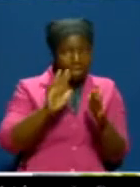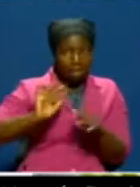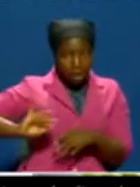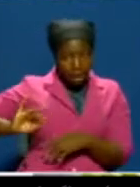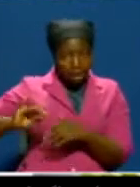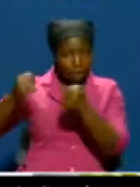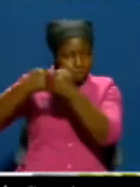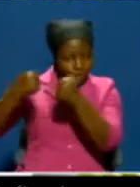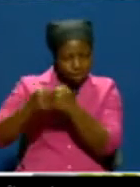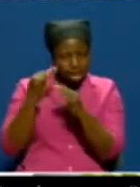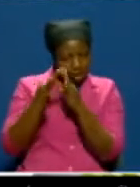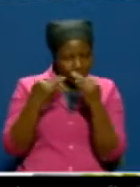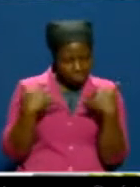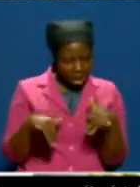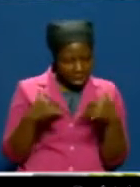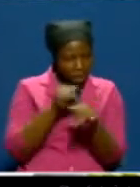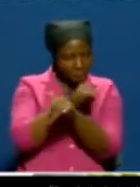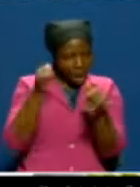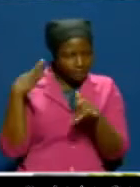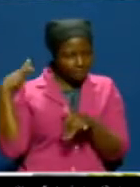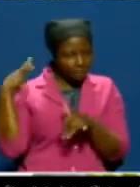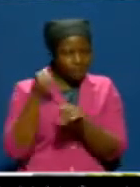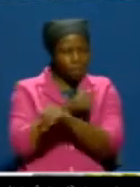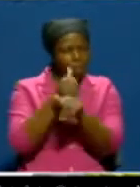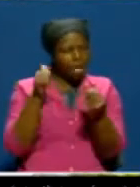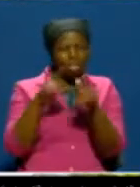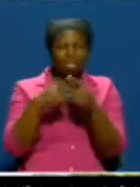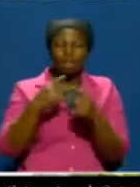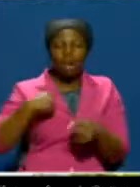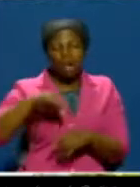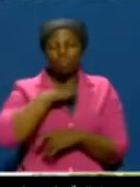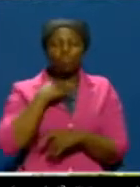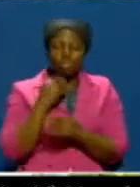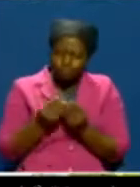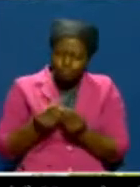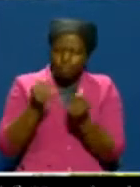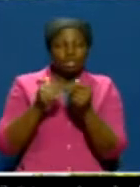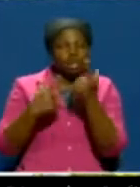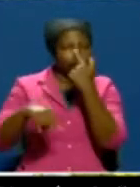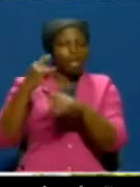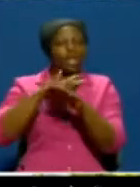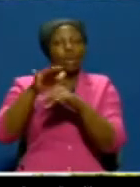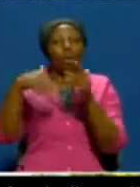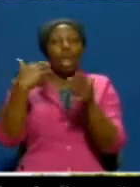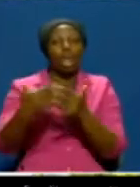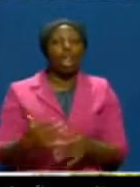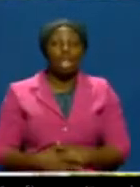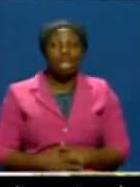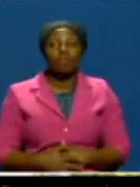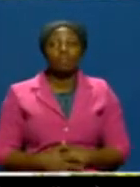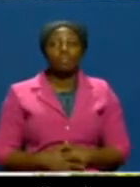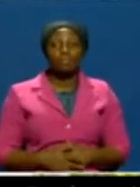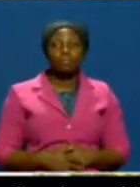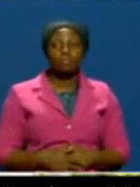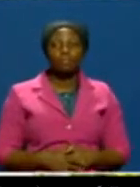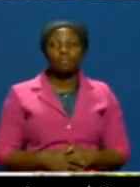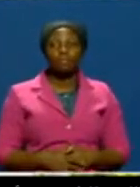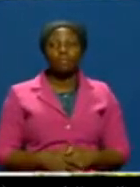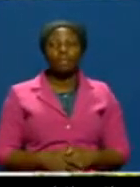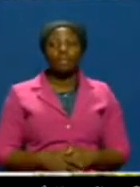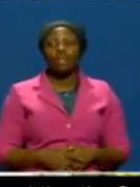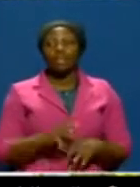tukicheza vizuri na tukijituma vile tumejipanga, tunataka tushinde zote. Kutia ile performance tumekuwa